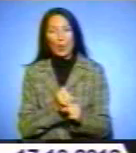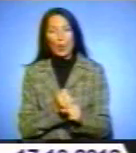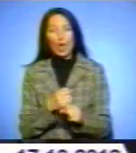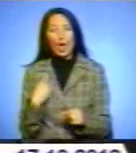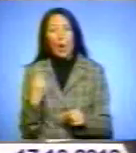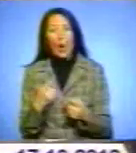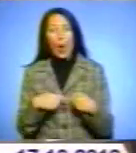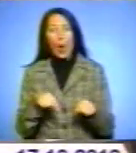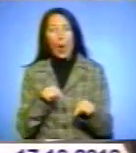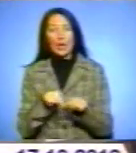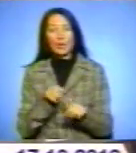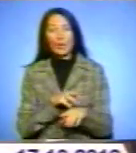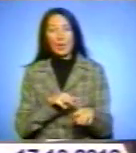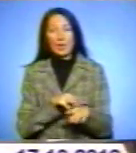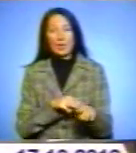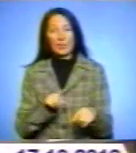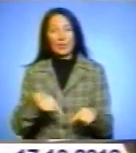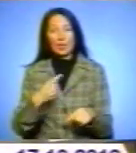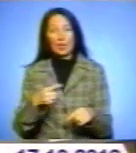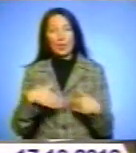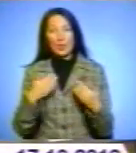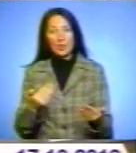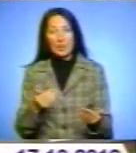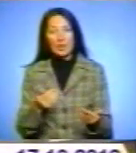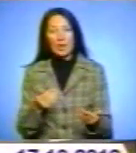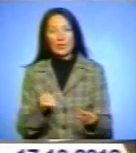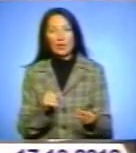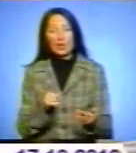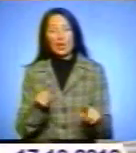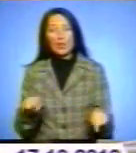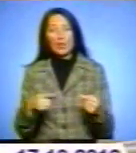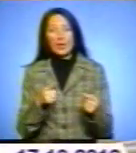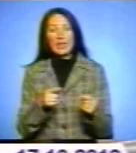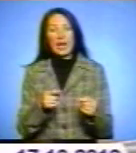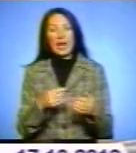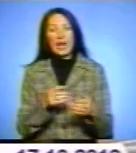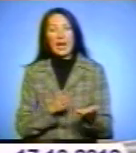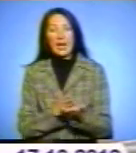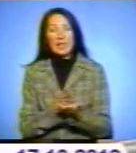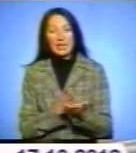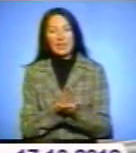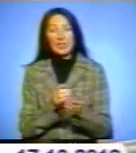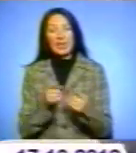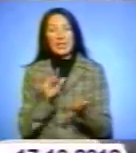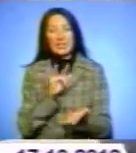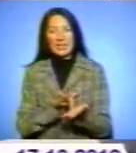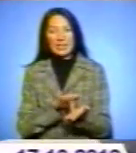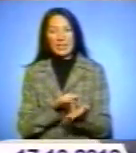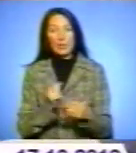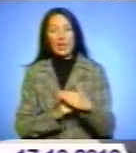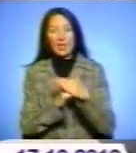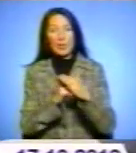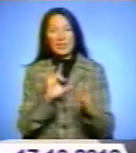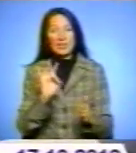органів внутрішніх справ. Наступна пропозиція міністра стосувалася створення сервісних центрів. Для прикладу, на базі ВРФ ДАІ можна